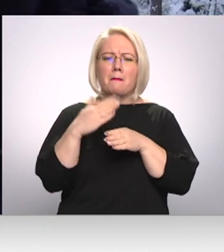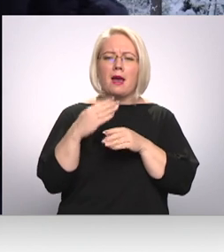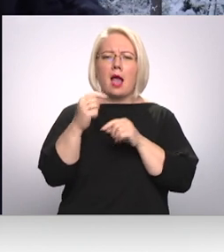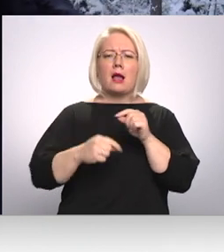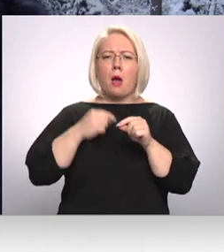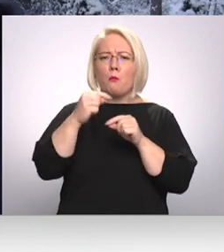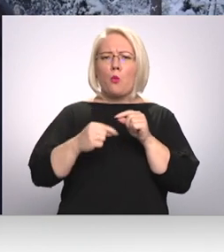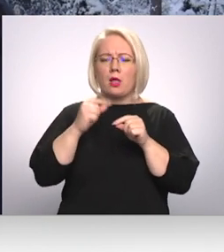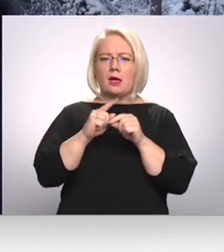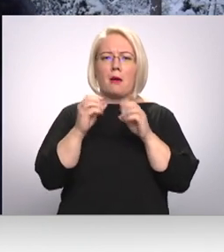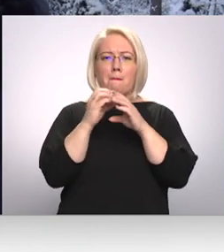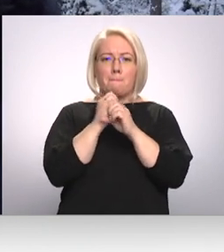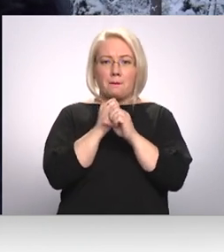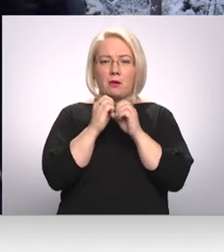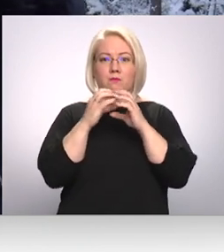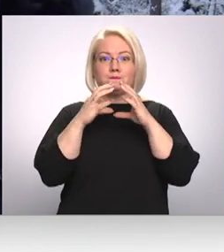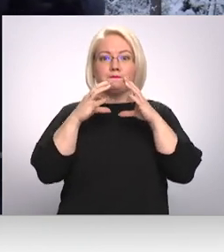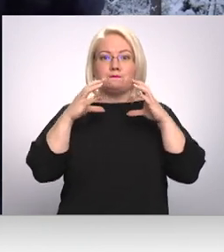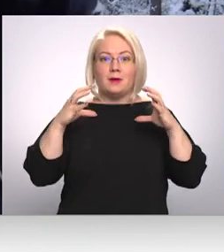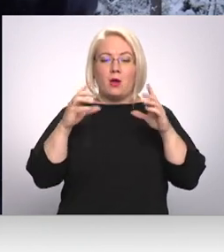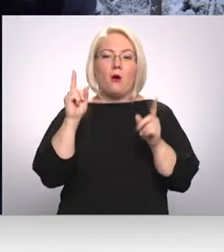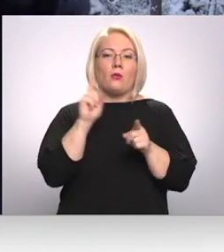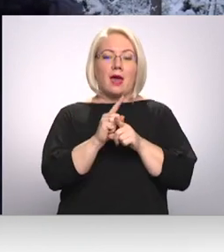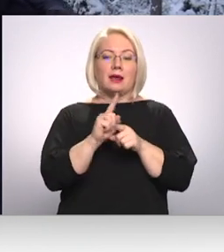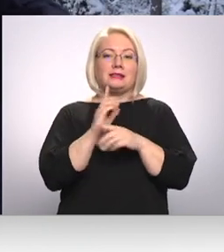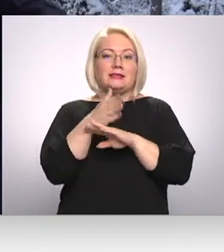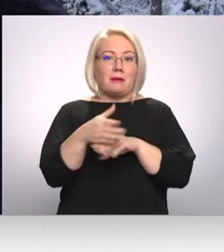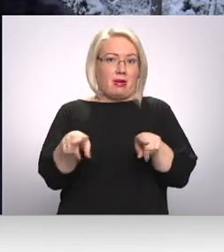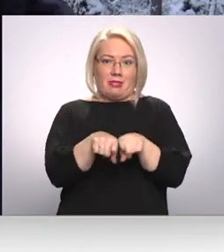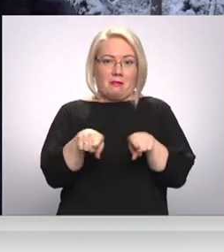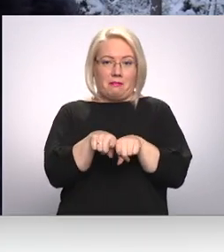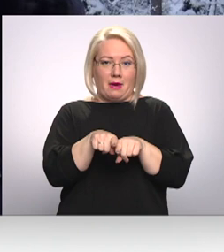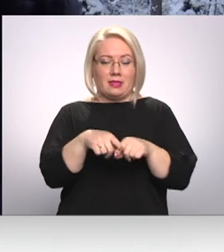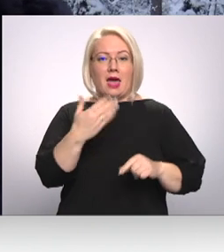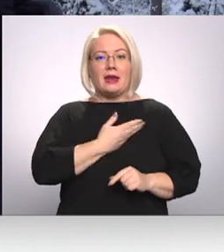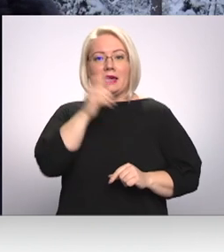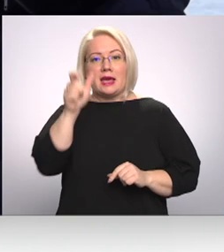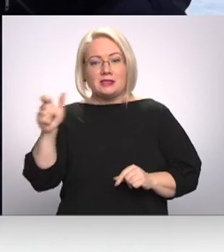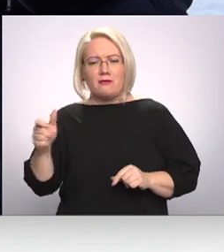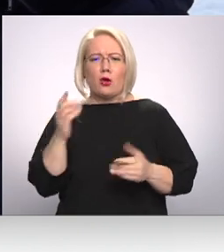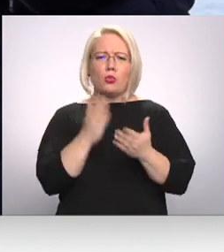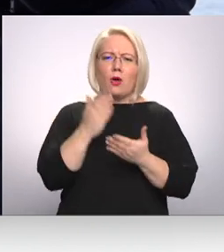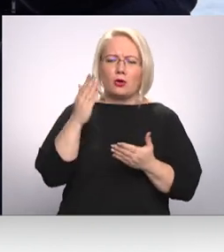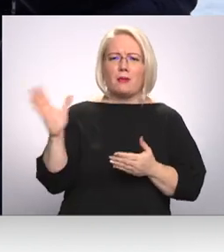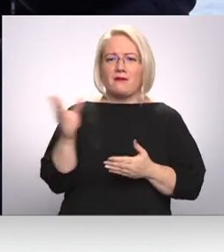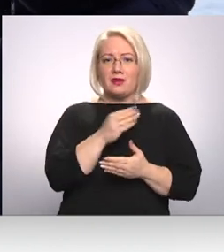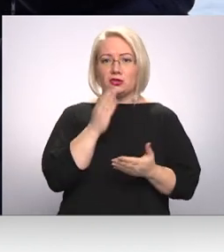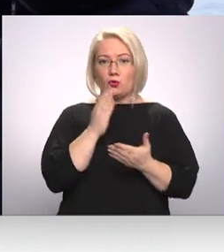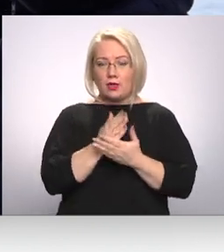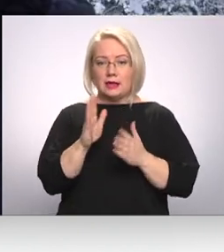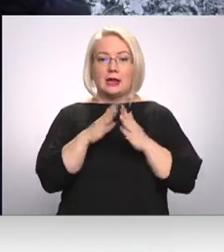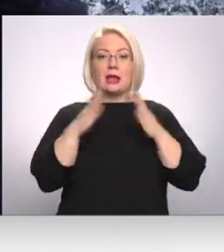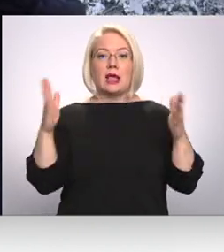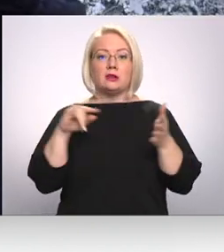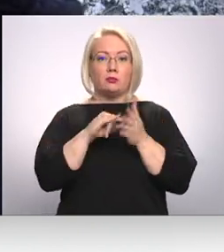kamolīts veidojas liels, tā mums arī ciemā, kā jāsaka, iedzīvotājiem ar norisēm viss notiekas. Ir lielais projekts attiecībā par